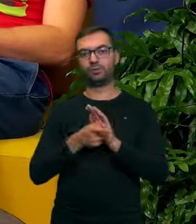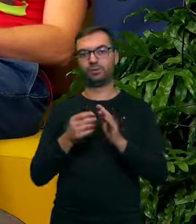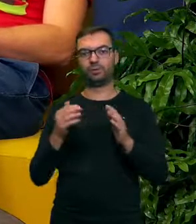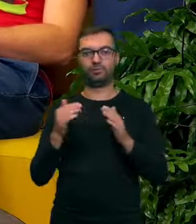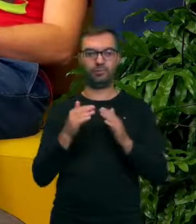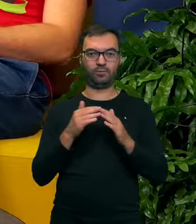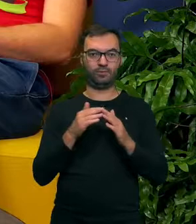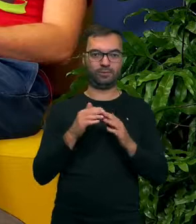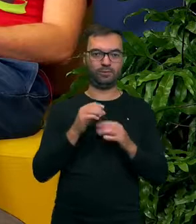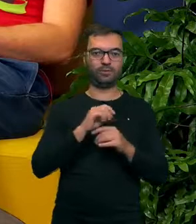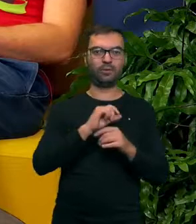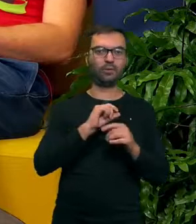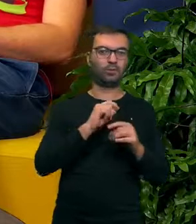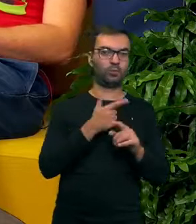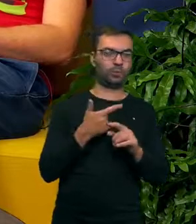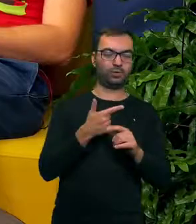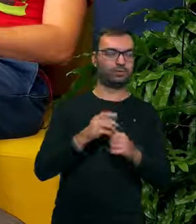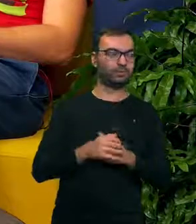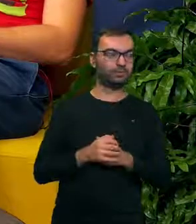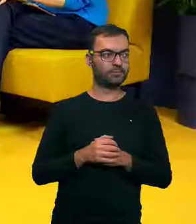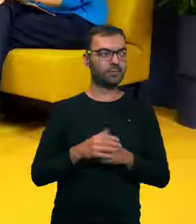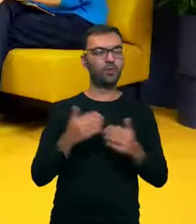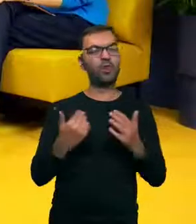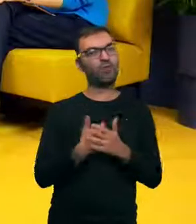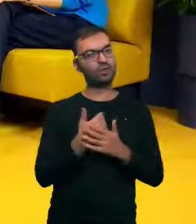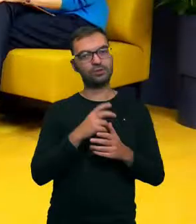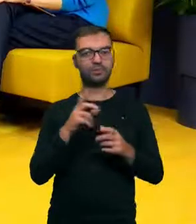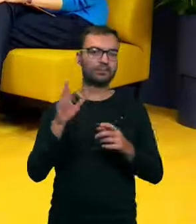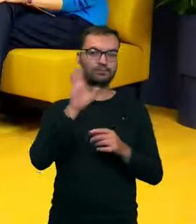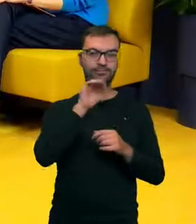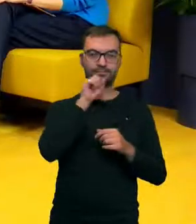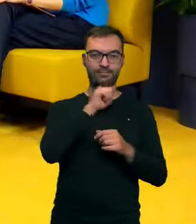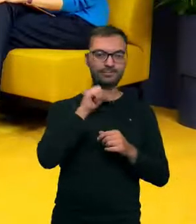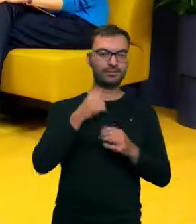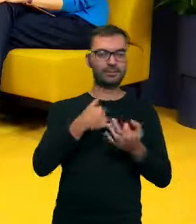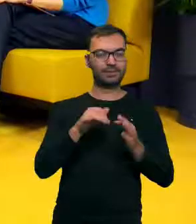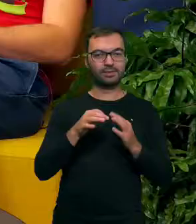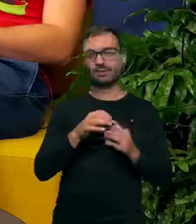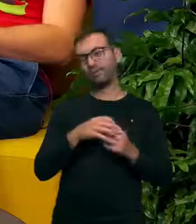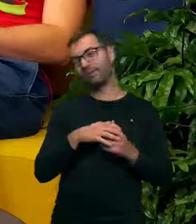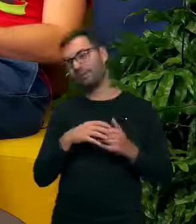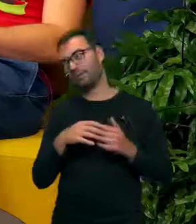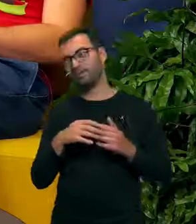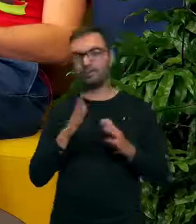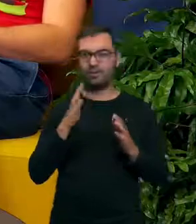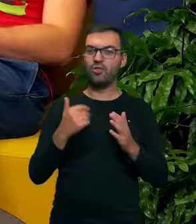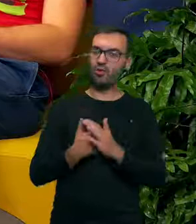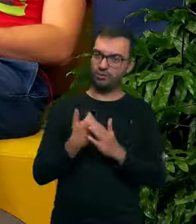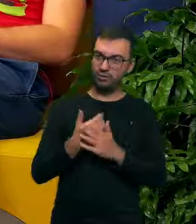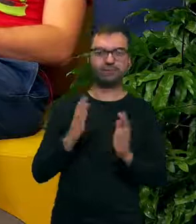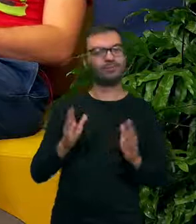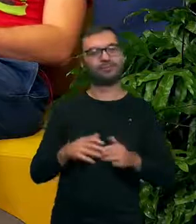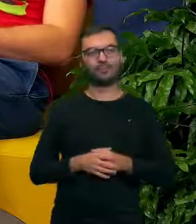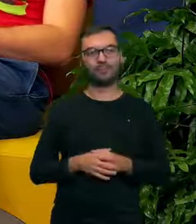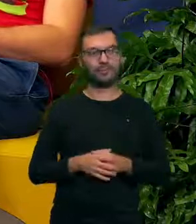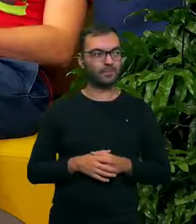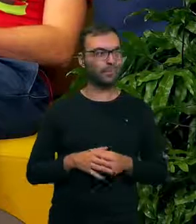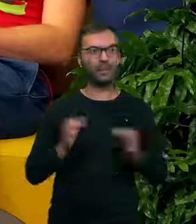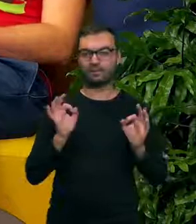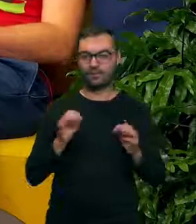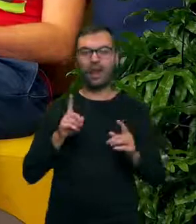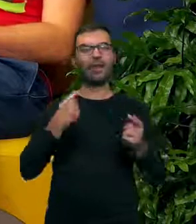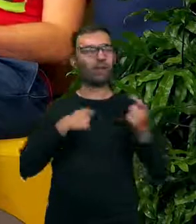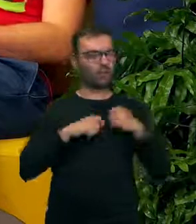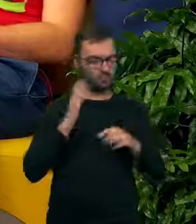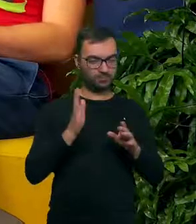pierwszym. Mhm. A co, będzie współczesny czy znowu kostium? No właśnie będzie współczesny. Ale w